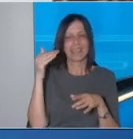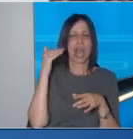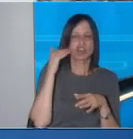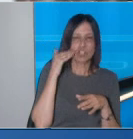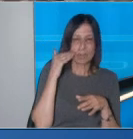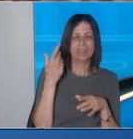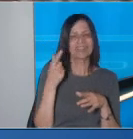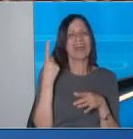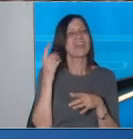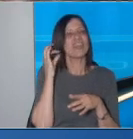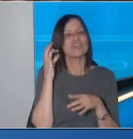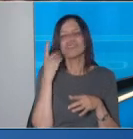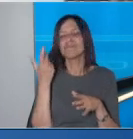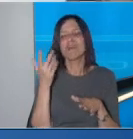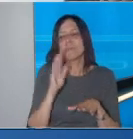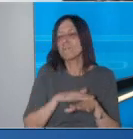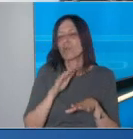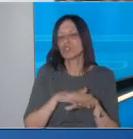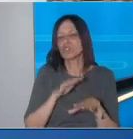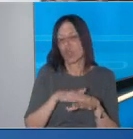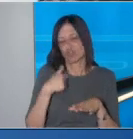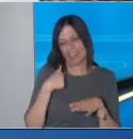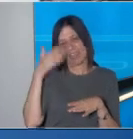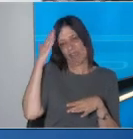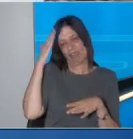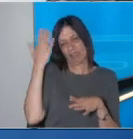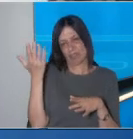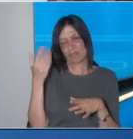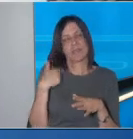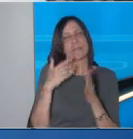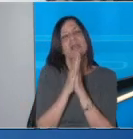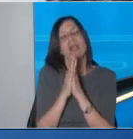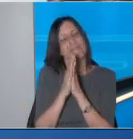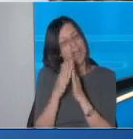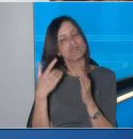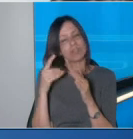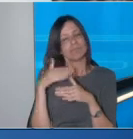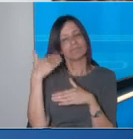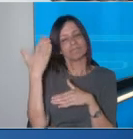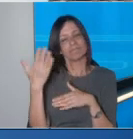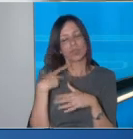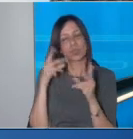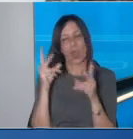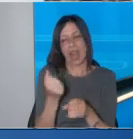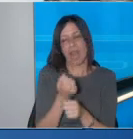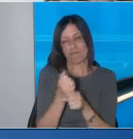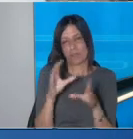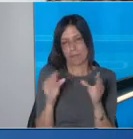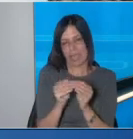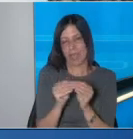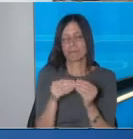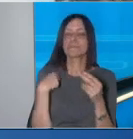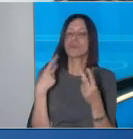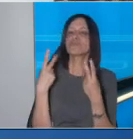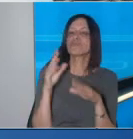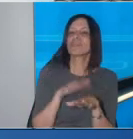מהנשים המוכשרות שלי באופן אישי יצא להכיר, ואני מאוד מקווה שעוד יצא לנו לא, עוד יחד. אז חשיבות התפקיד הזה של היועצת